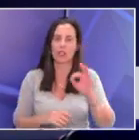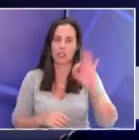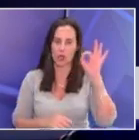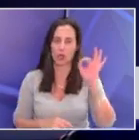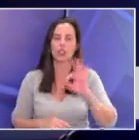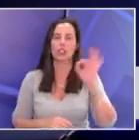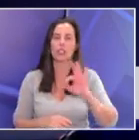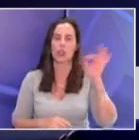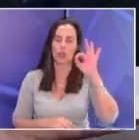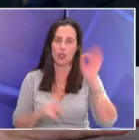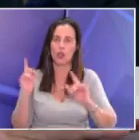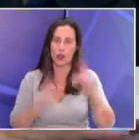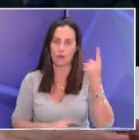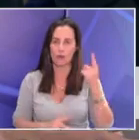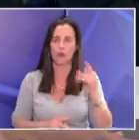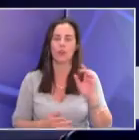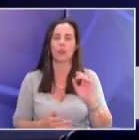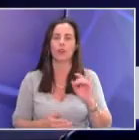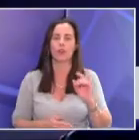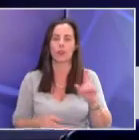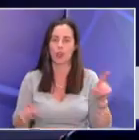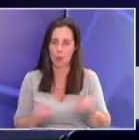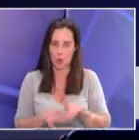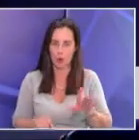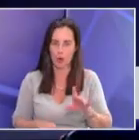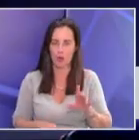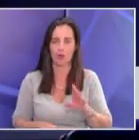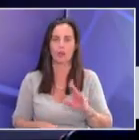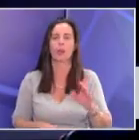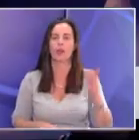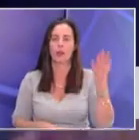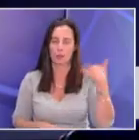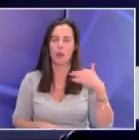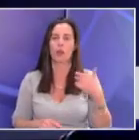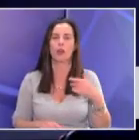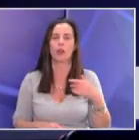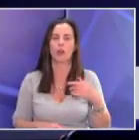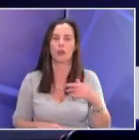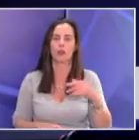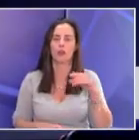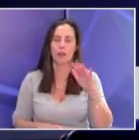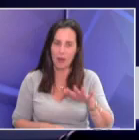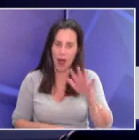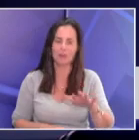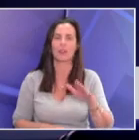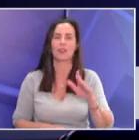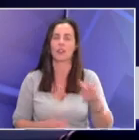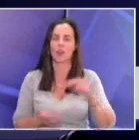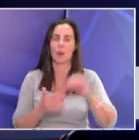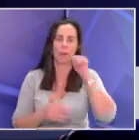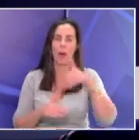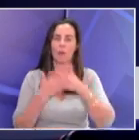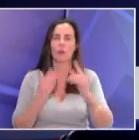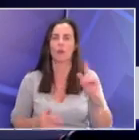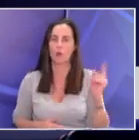סיכוי גדול, סיכוי גדול, טפו טפו טפו, כמו שקולבר עשה בתוכנית שלו, חמסה חמסה חמסה, שנקום מחר